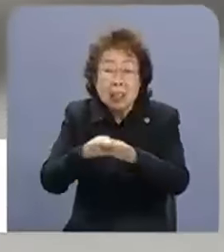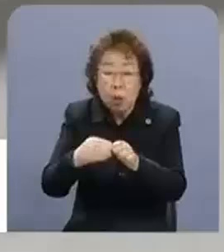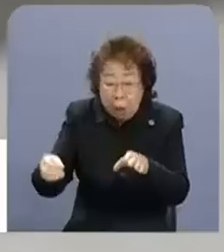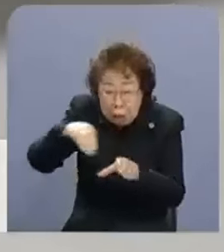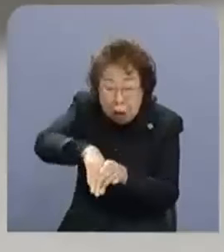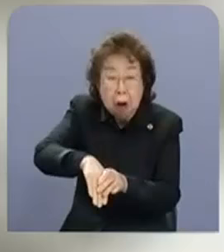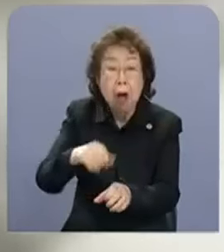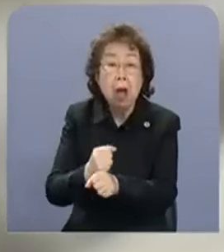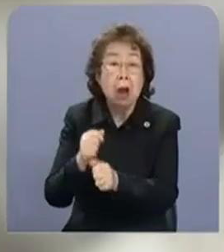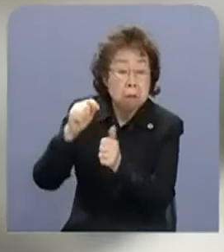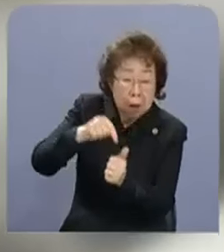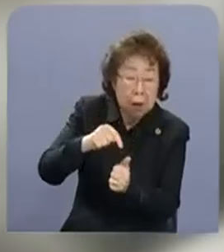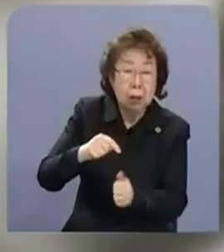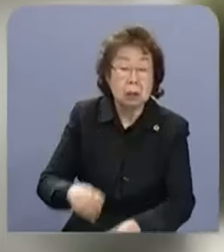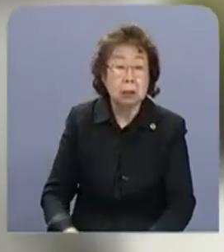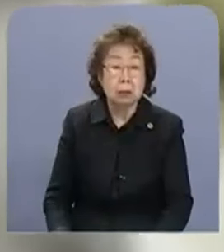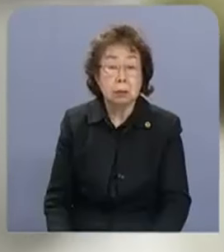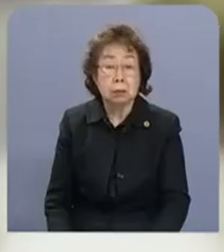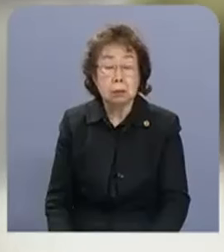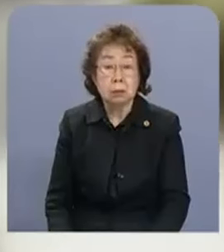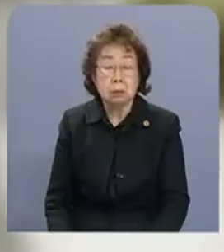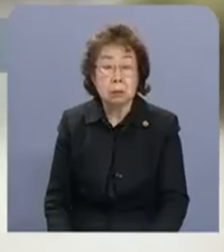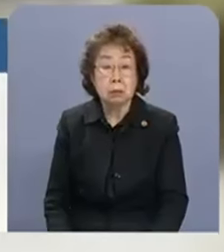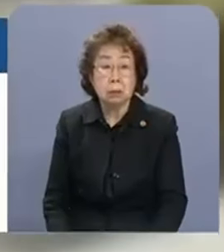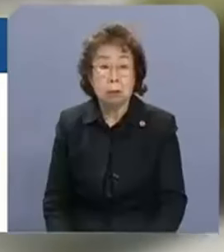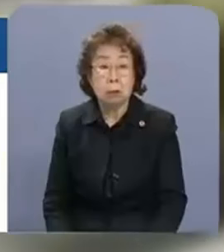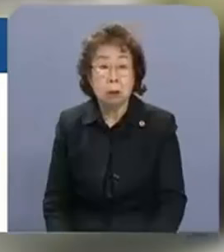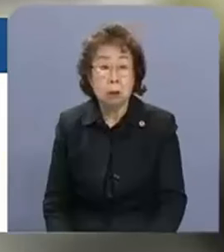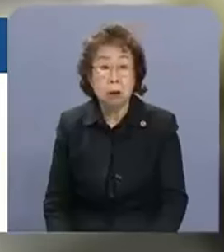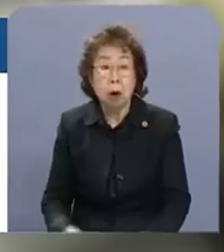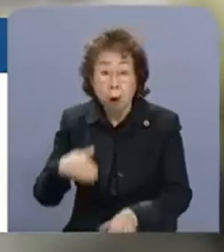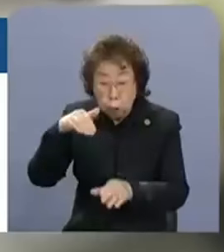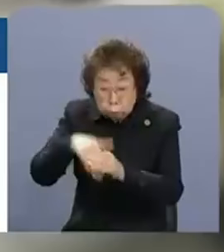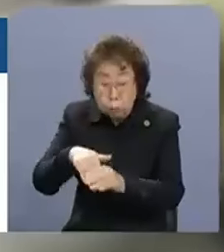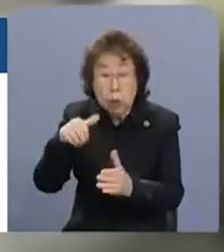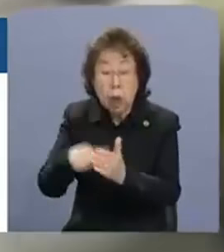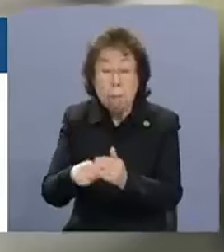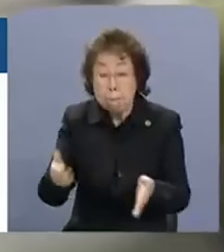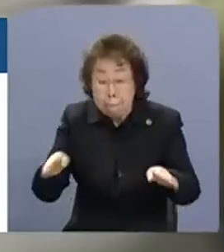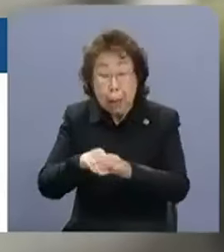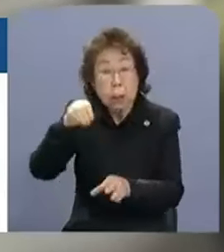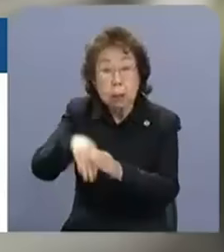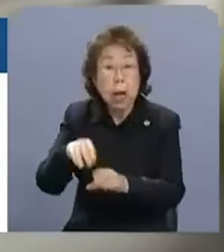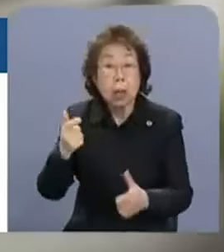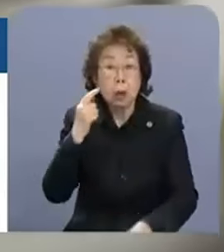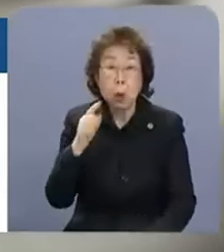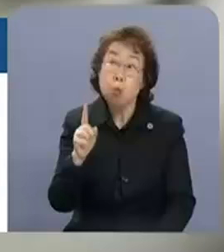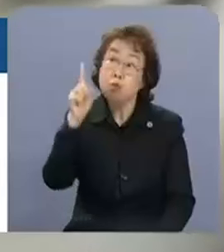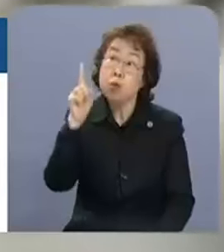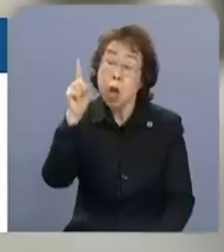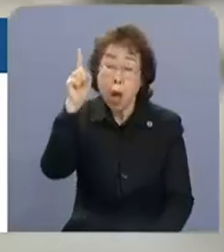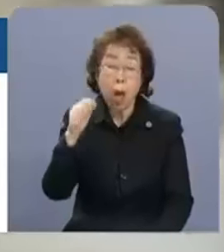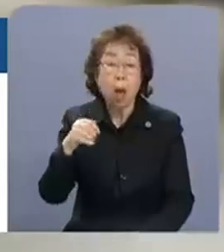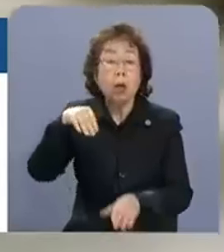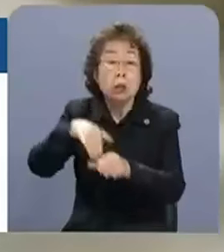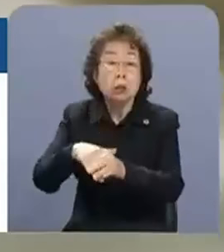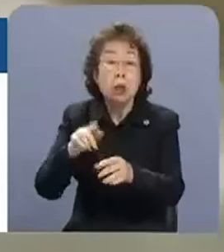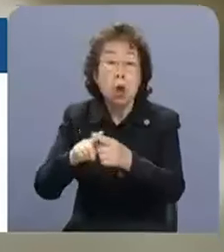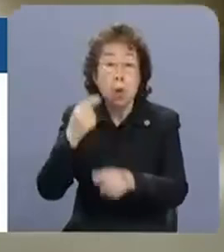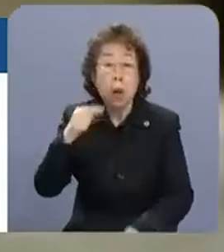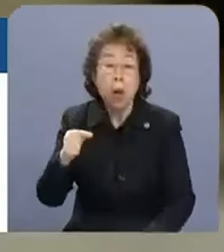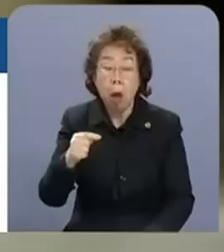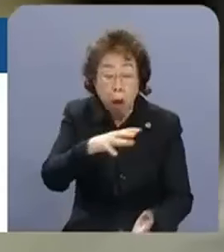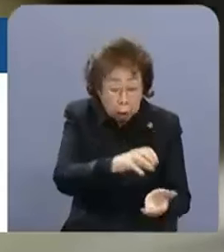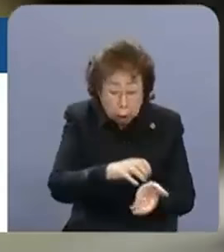했습니다. 투표 도장을 찍었는데 라면 박스에 있는 건 아니잖아요. 저게 선관위에서야 네. 저게 저걸 가지고